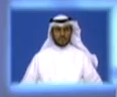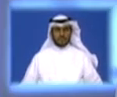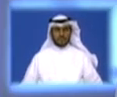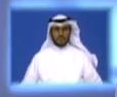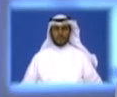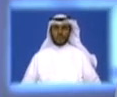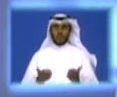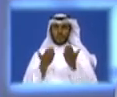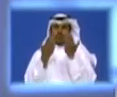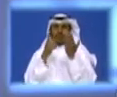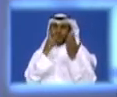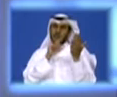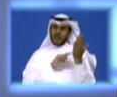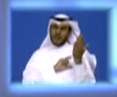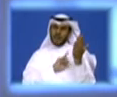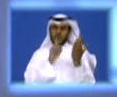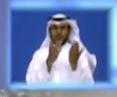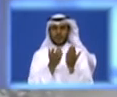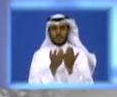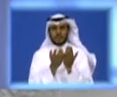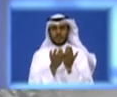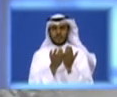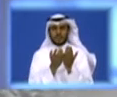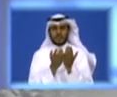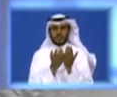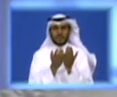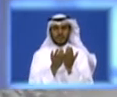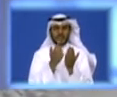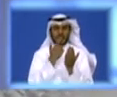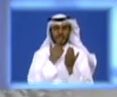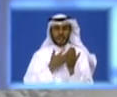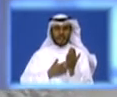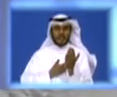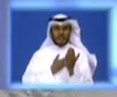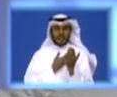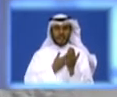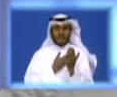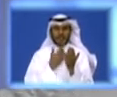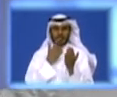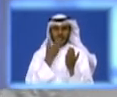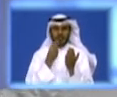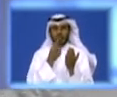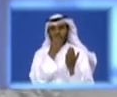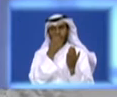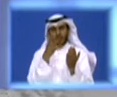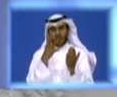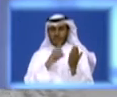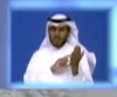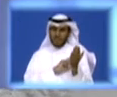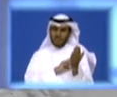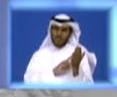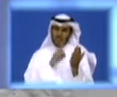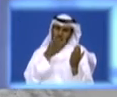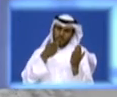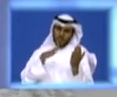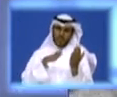سيداتي وسادتي، البقاء لله. انتقل إلى رحمة الله تعالى ناهض سعود فراج العجمي عن عمر ناهز